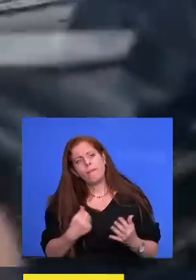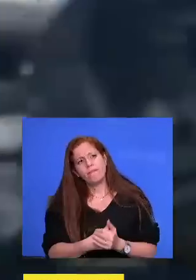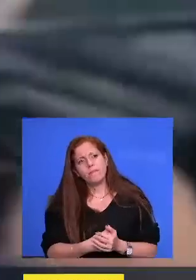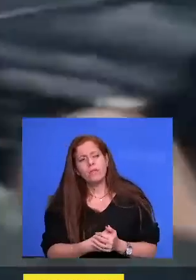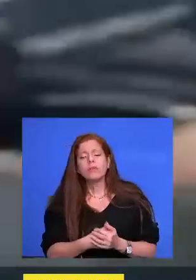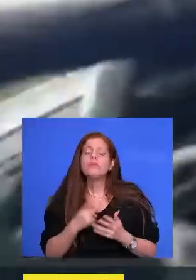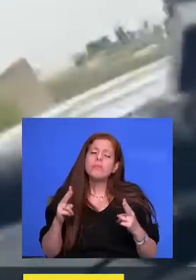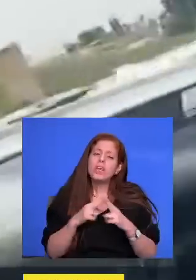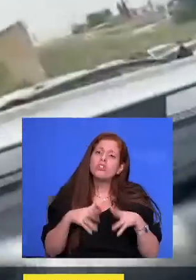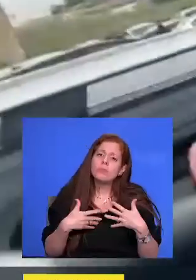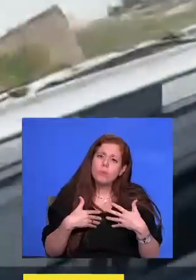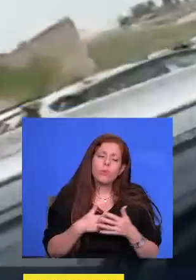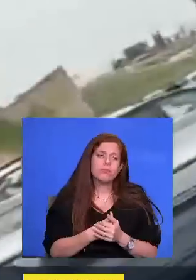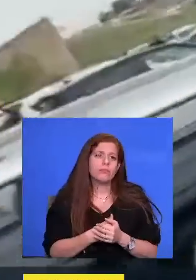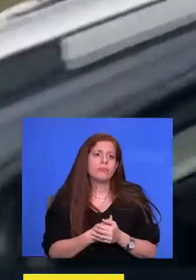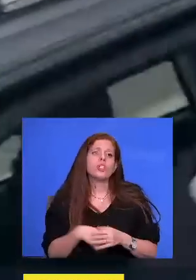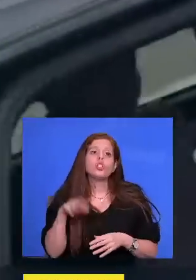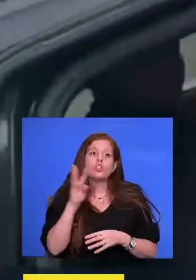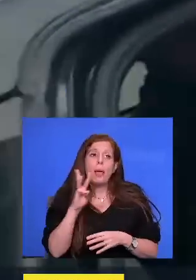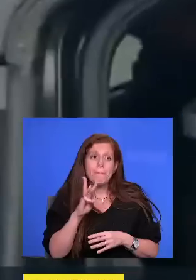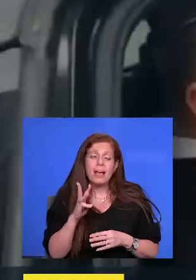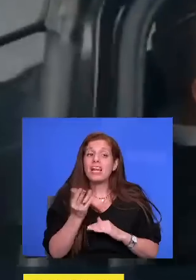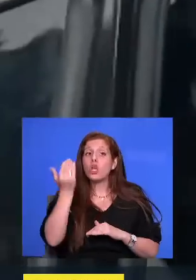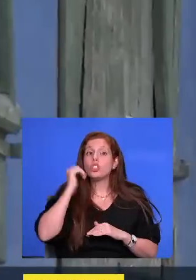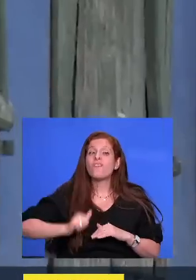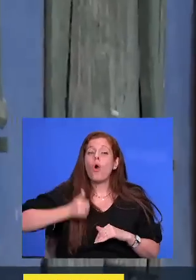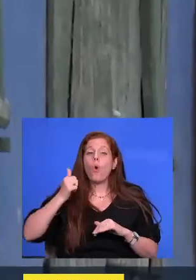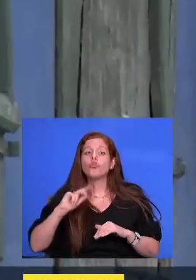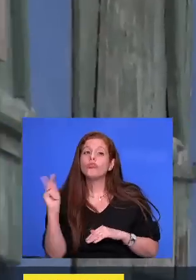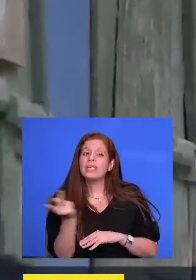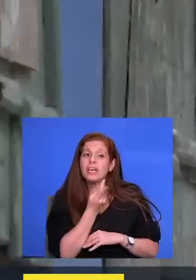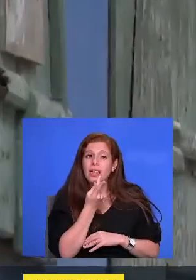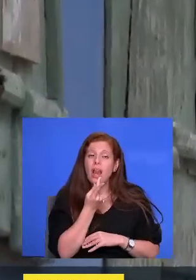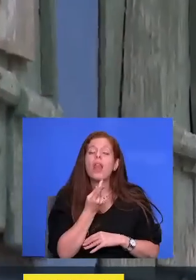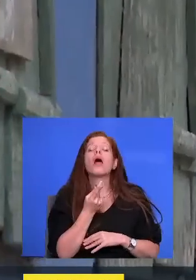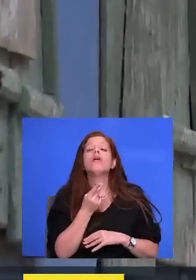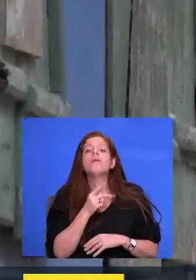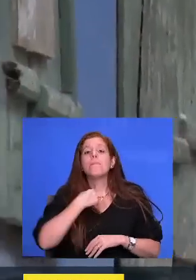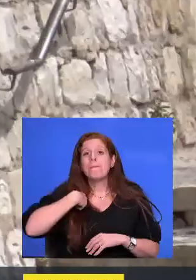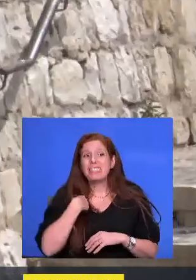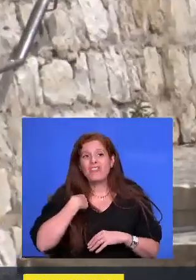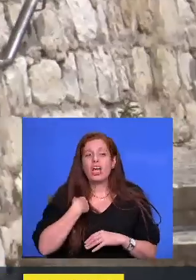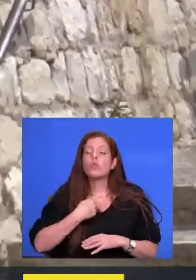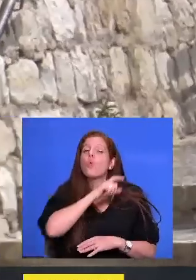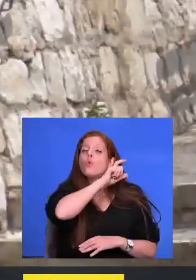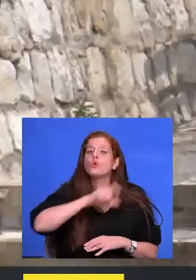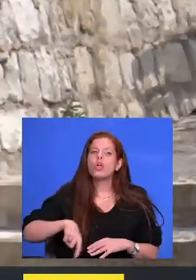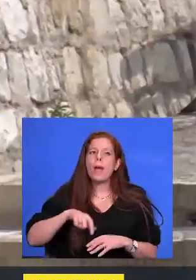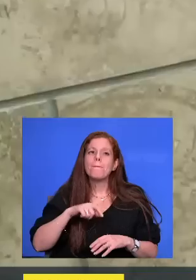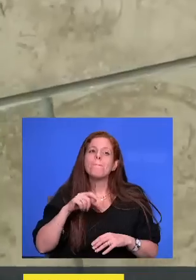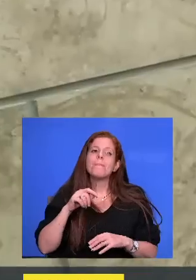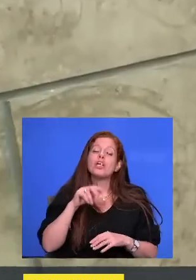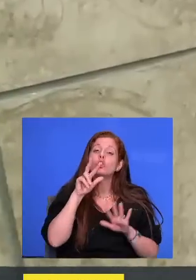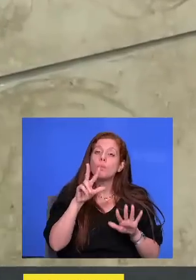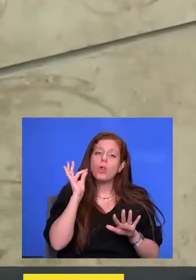לטוב. תודה. שיינברג, לשעבר ראש קהילה וישיבת אורות הארי בצפת, הורשע בביצוע עבירות מין חמורות בשמונה